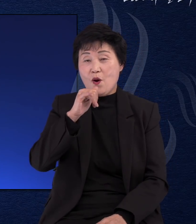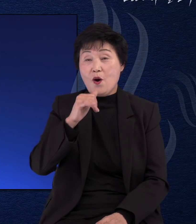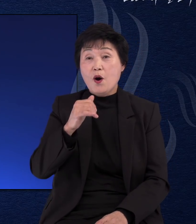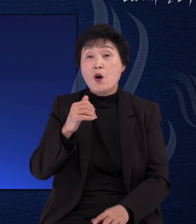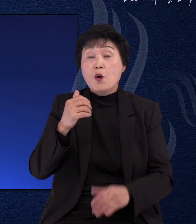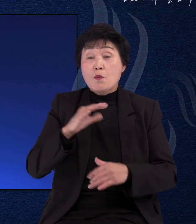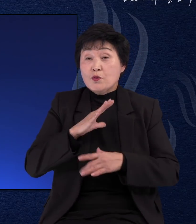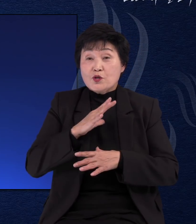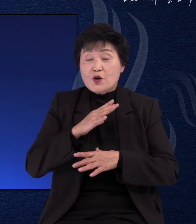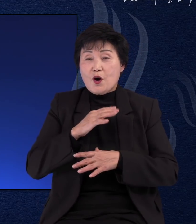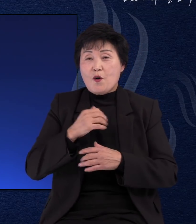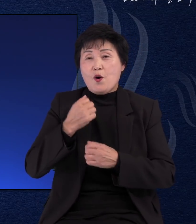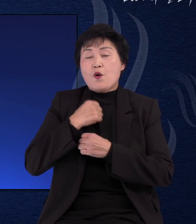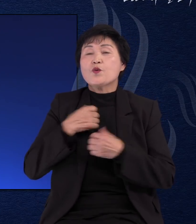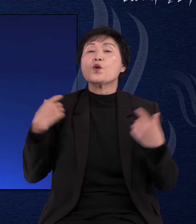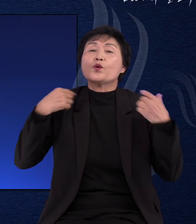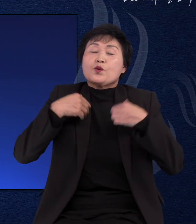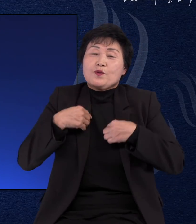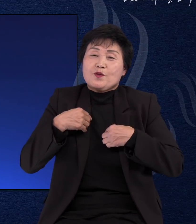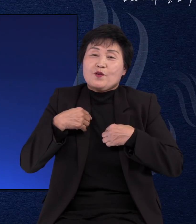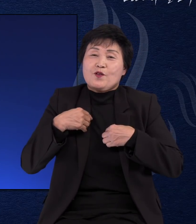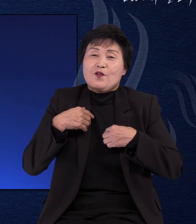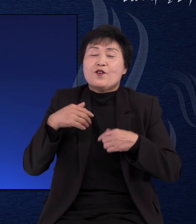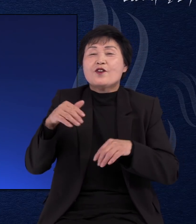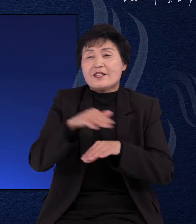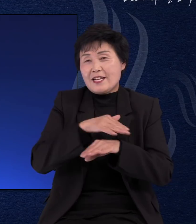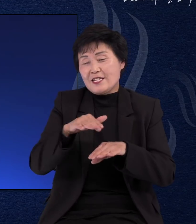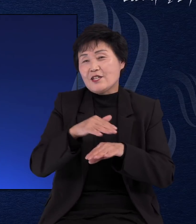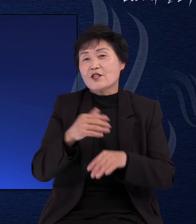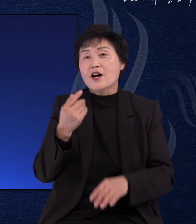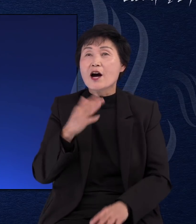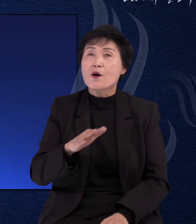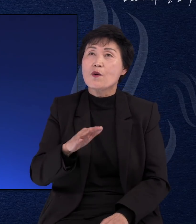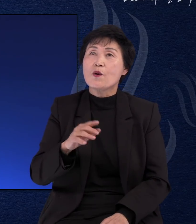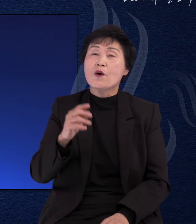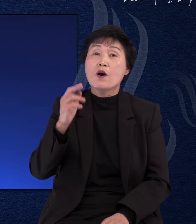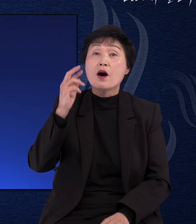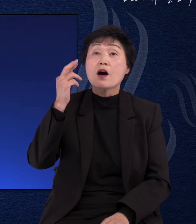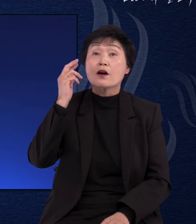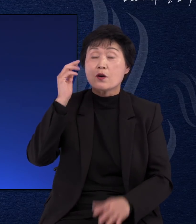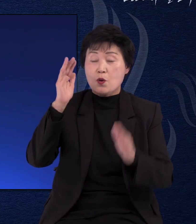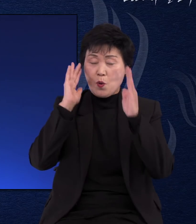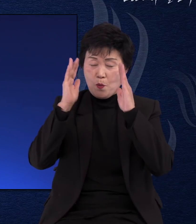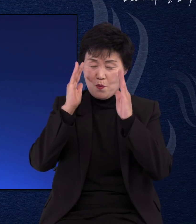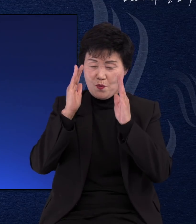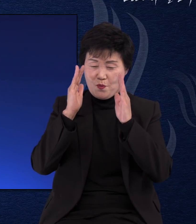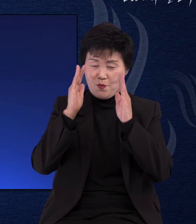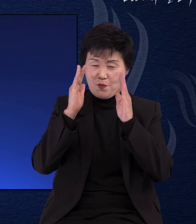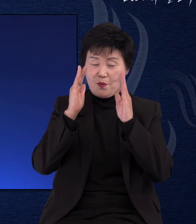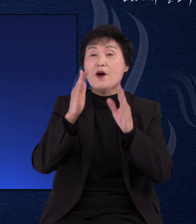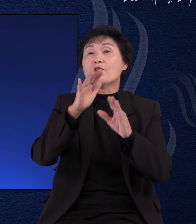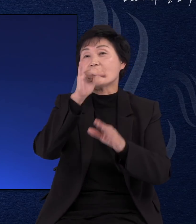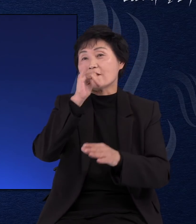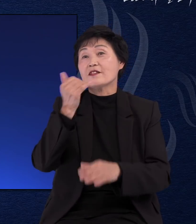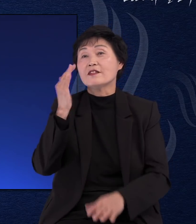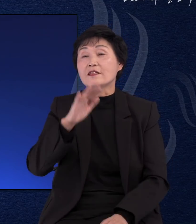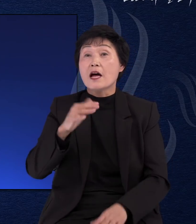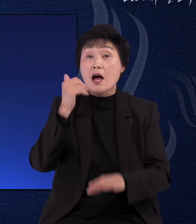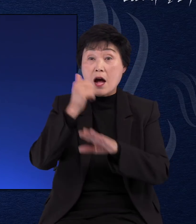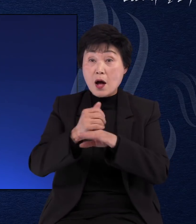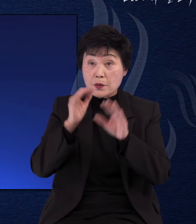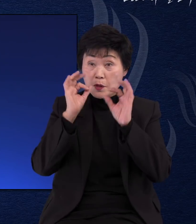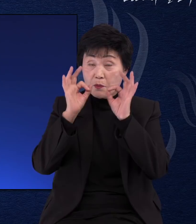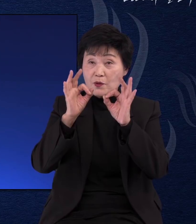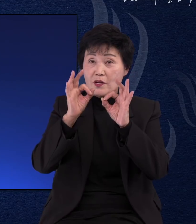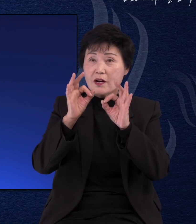하면서 그렇게 유학 생활을 하기 시작을 했습니다. 유학 생활을 하는데 나중에 봤더니 하나님 공부하러 왔는지